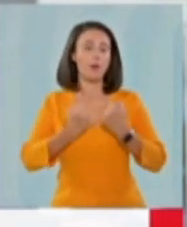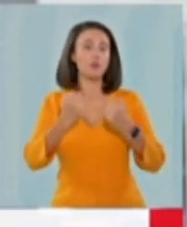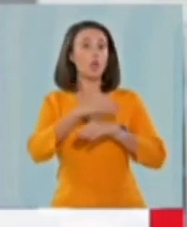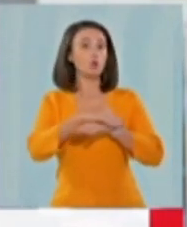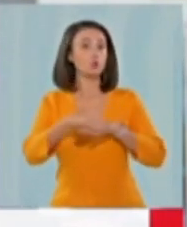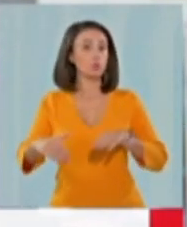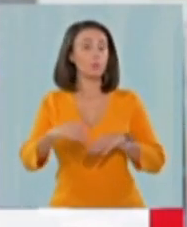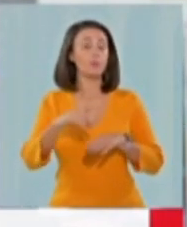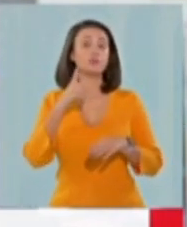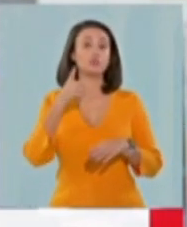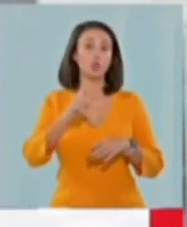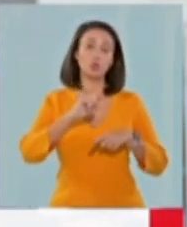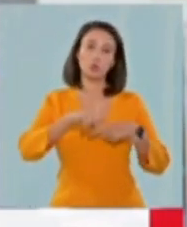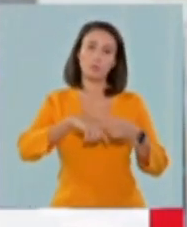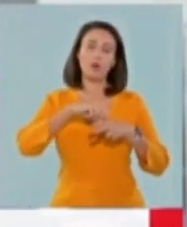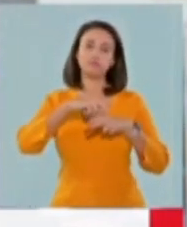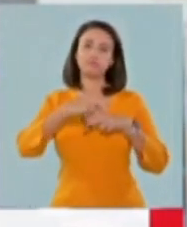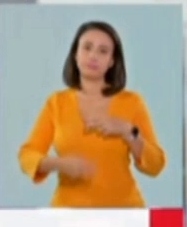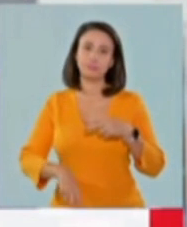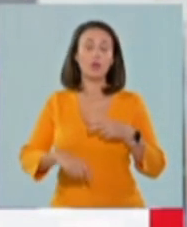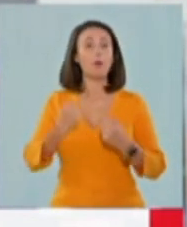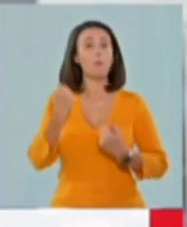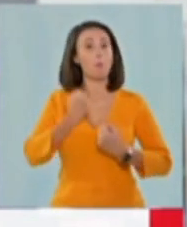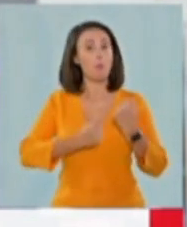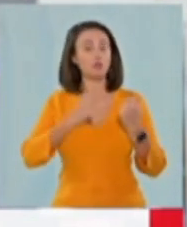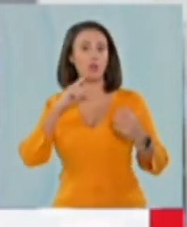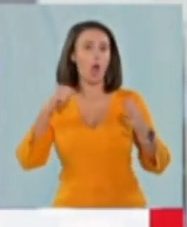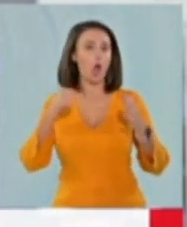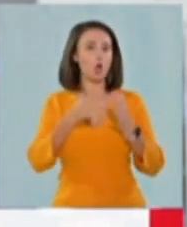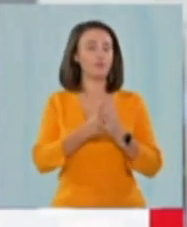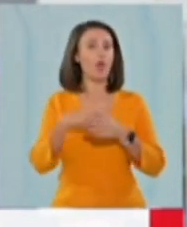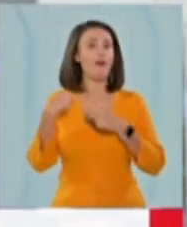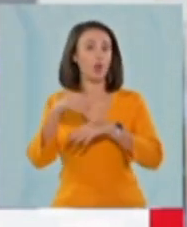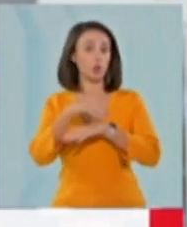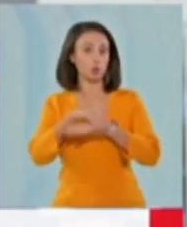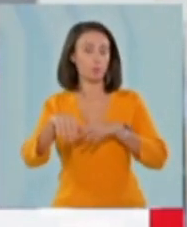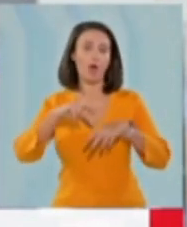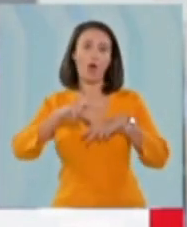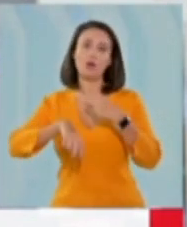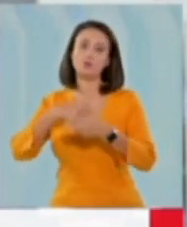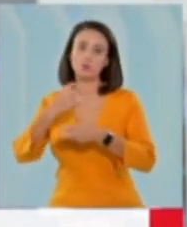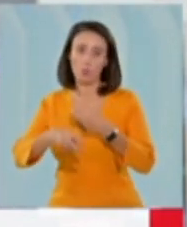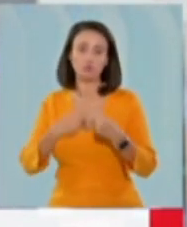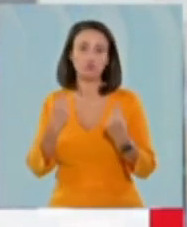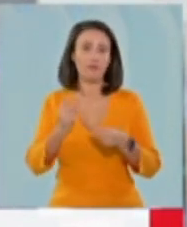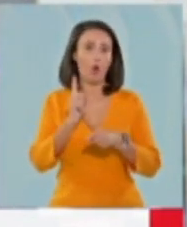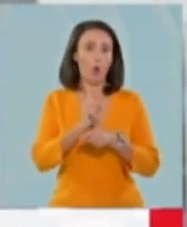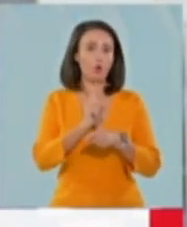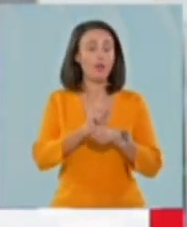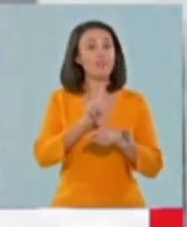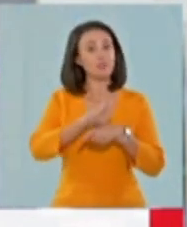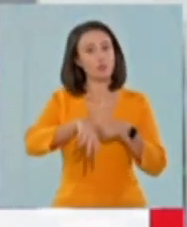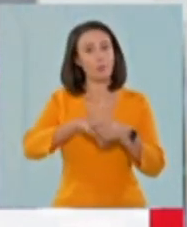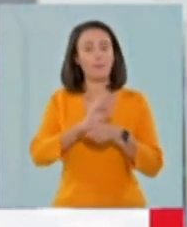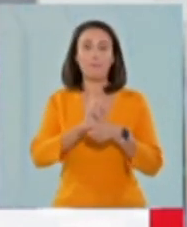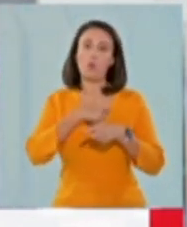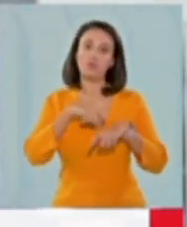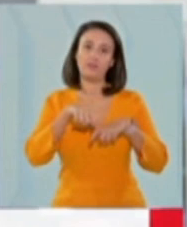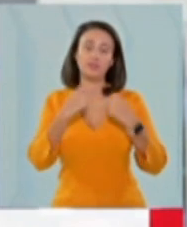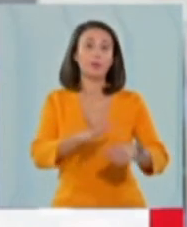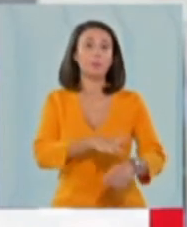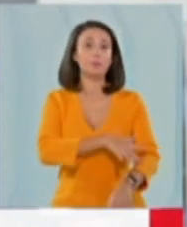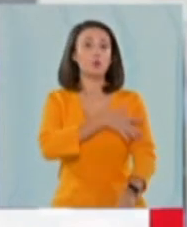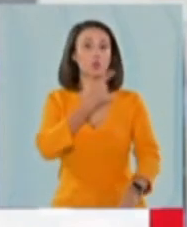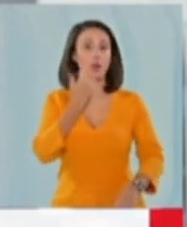carosabil, astfel că în urma derapajului automobilul a lovit marginea drumului și s-a rostogolit de câteva ori. Atenție, urmează imagini care vă pot